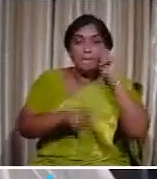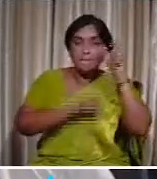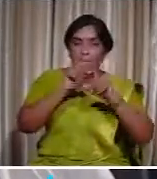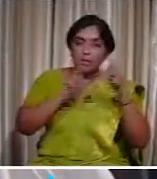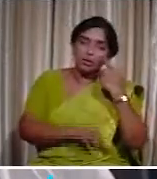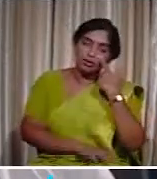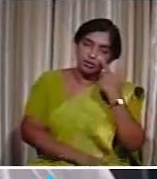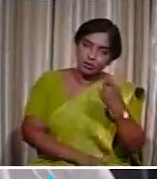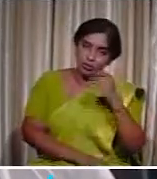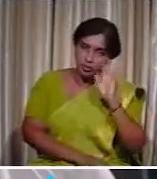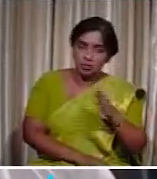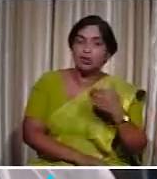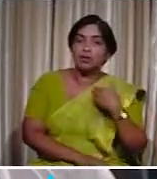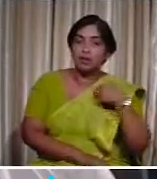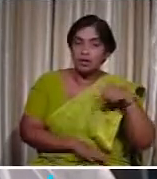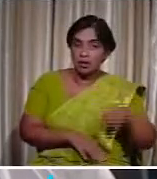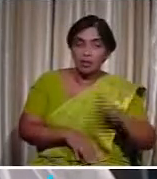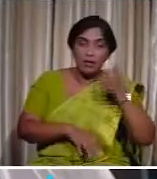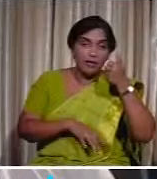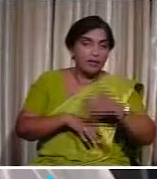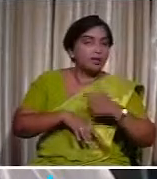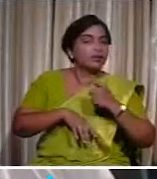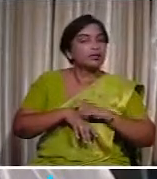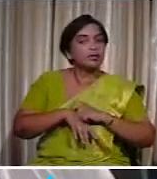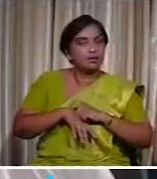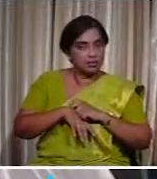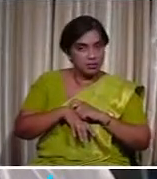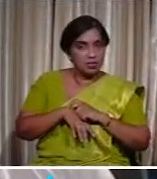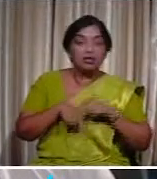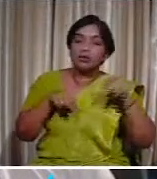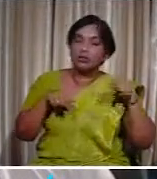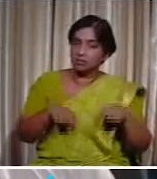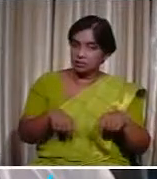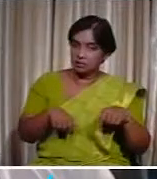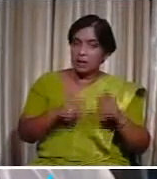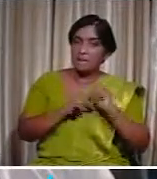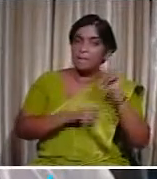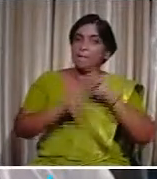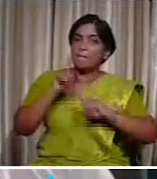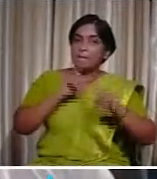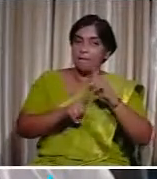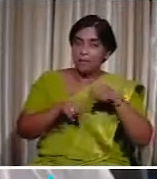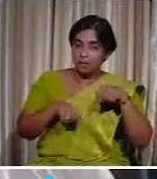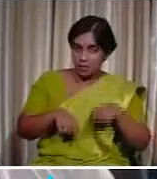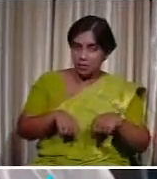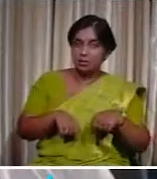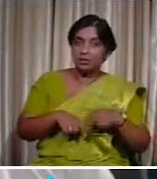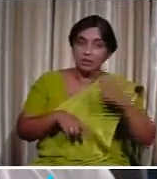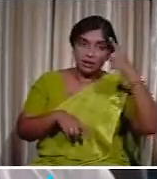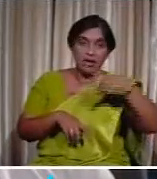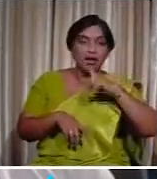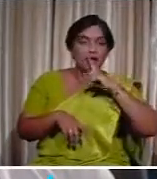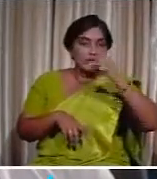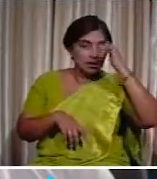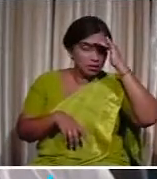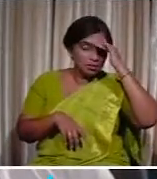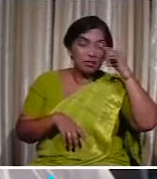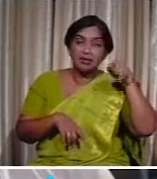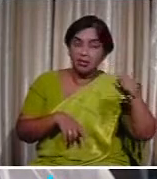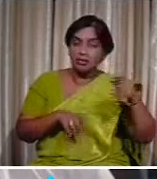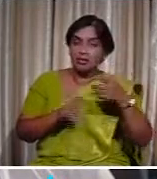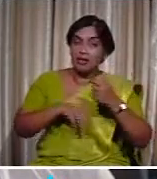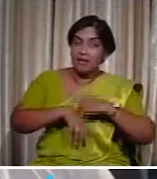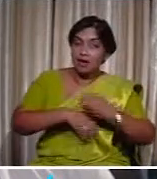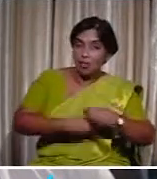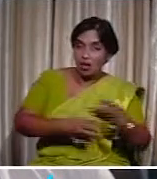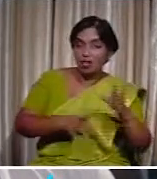समाव इल्लनो मे रटे वटिना कालय अद मे पार्लिमेंतु तुल मे नियोज्य कथानायक दूरे सदा कैप करान्न